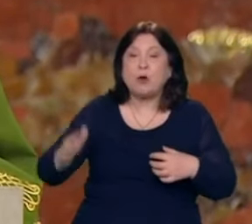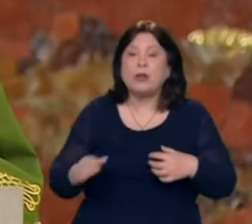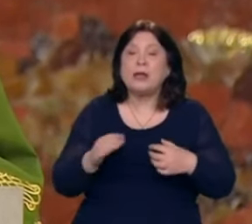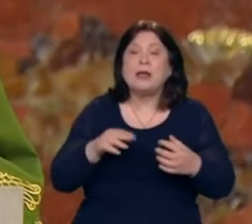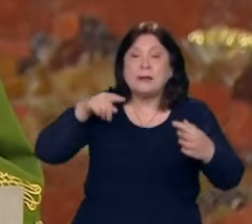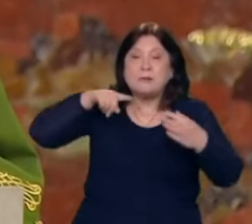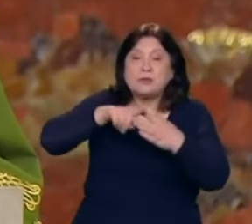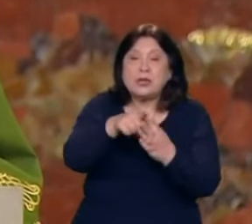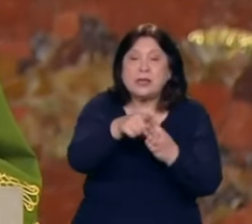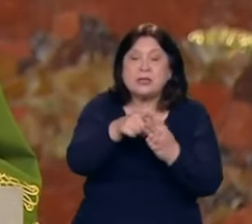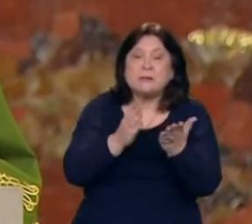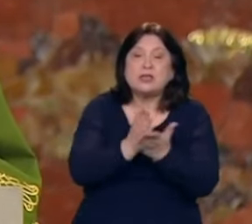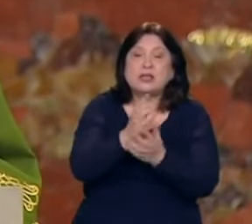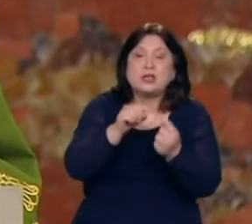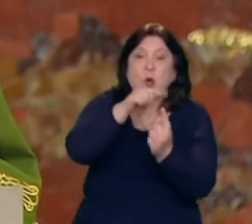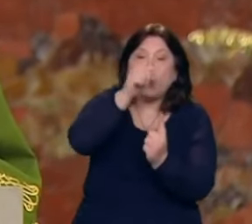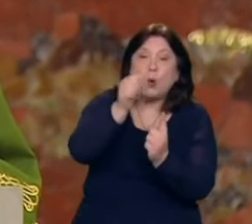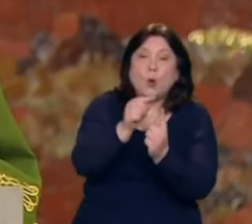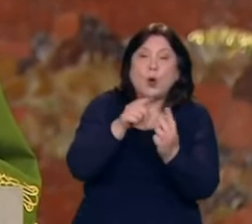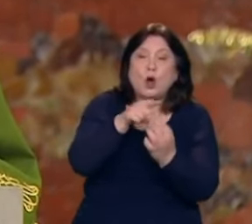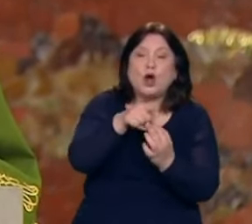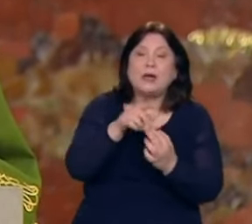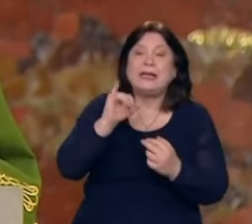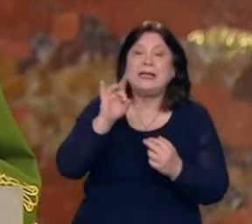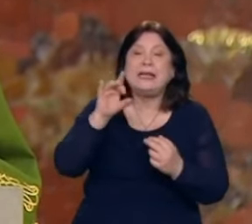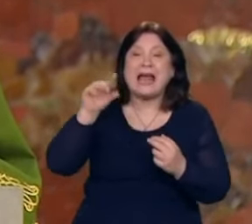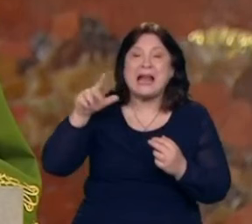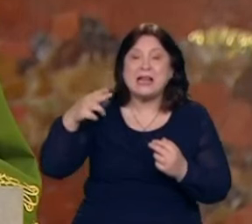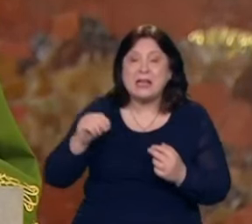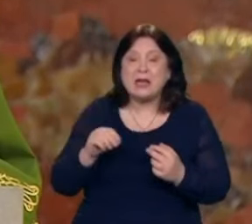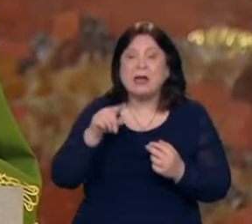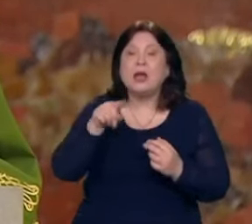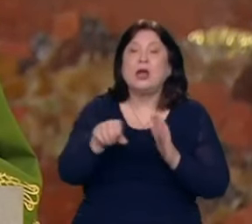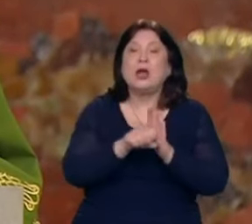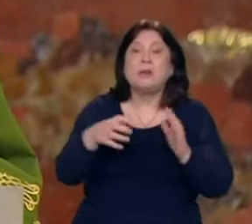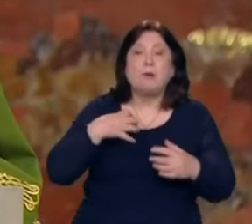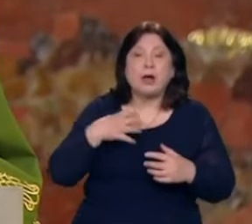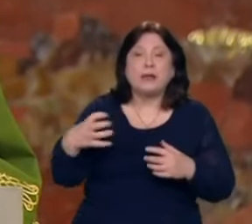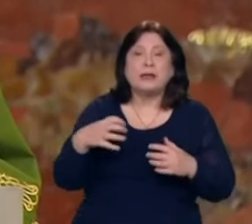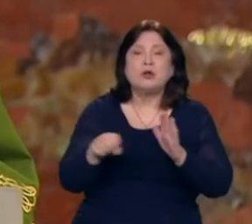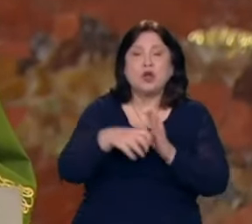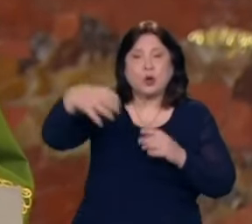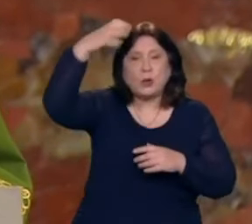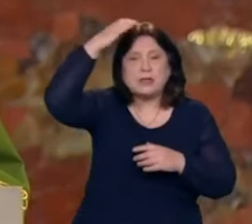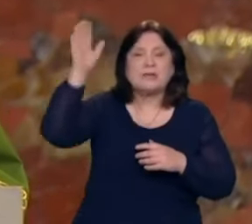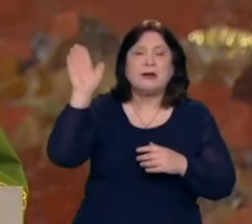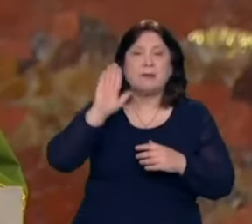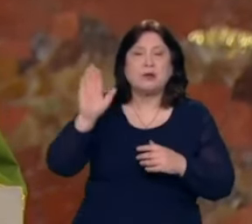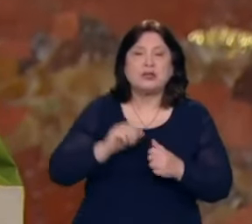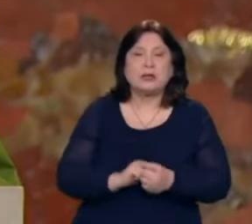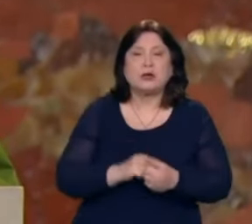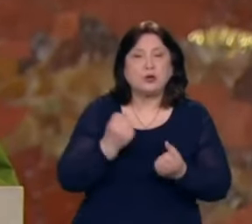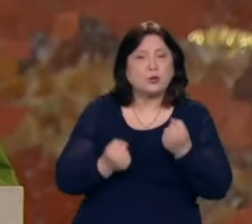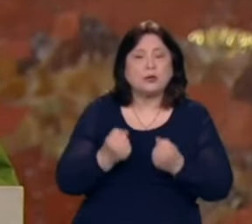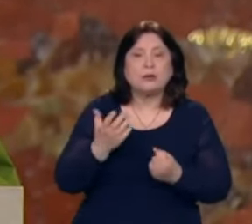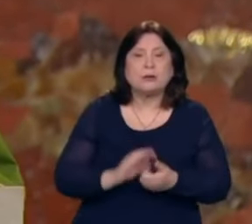bogatemu wejść do Królestwa Bożego a oni tym bardziej się dziwili